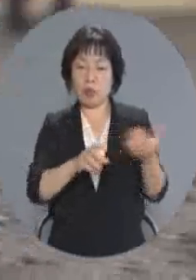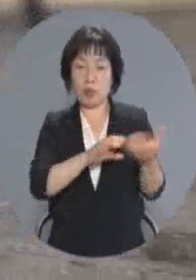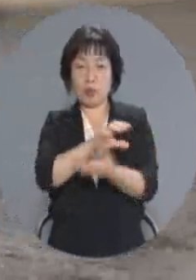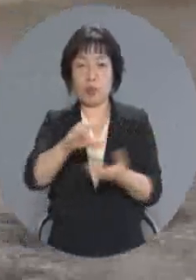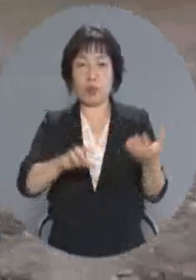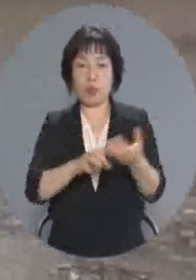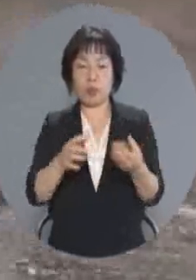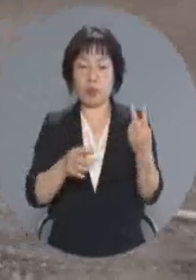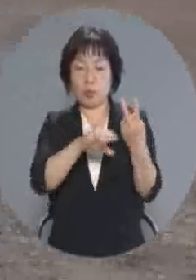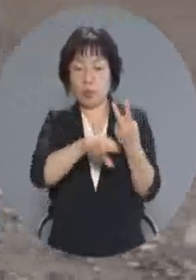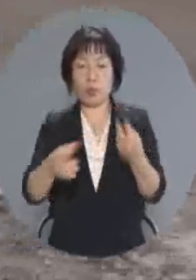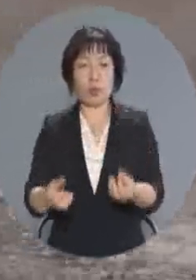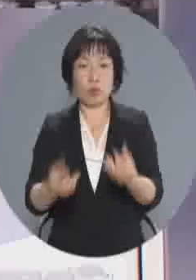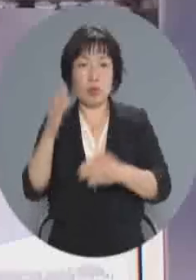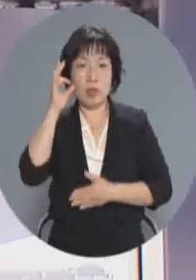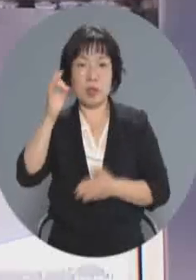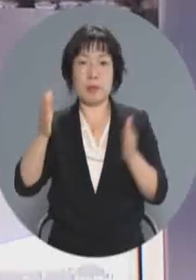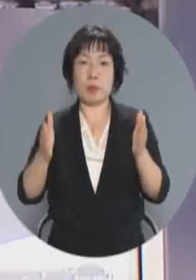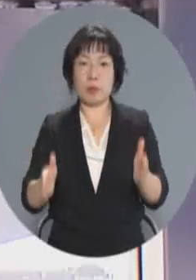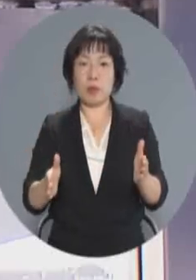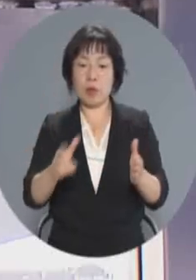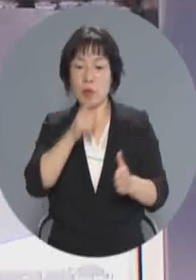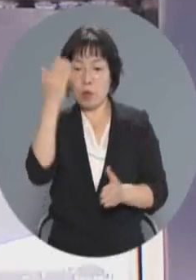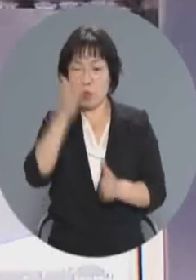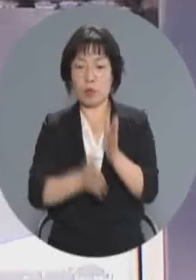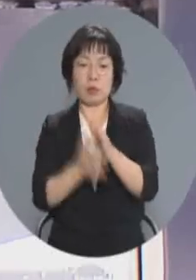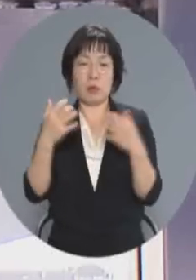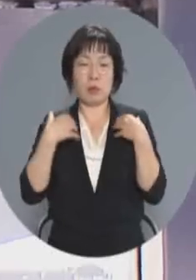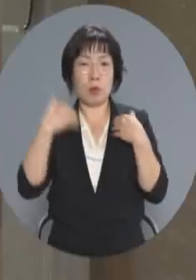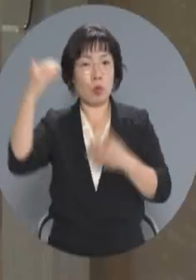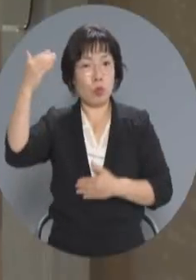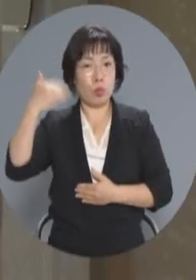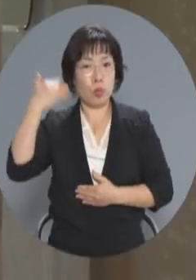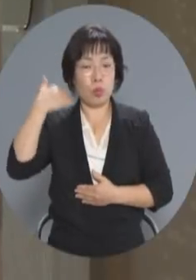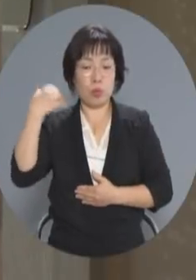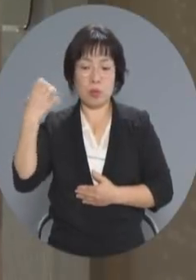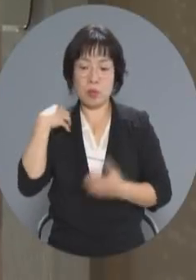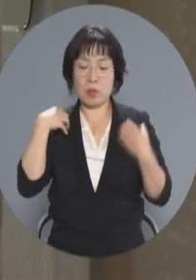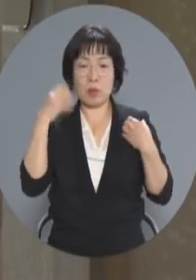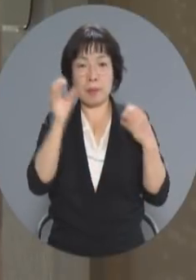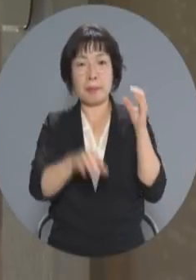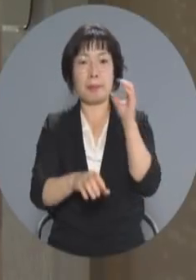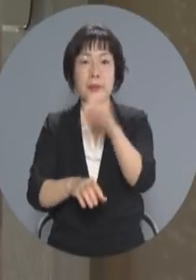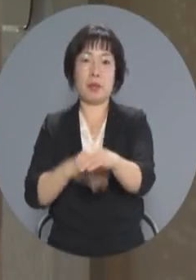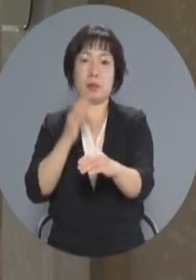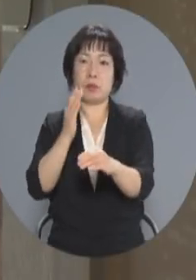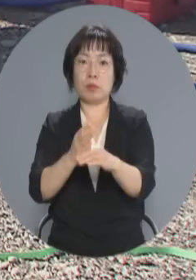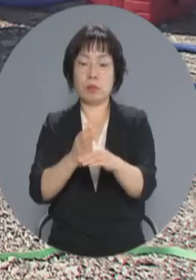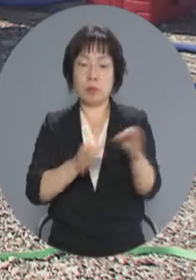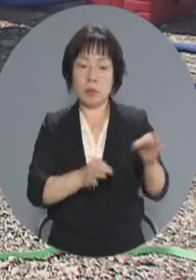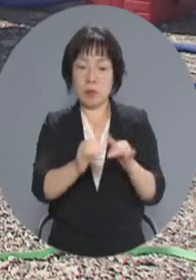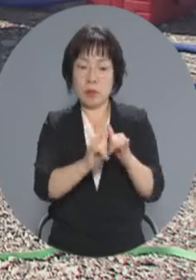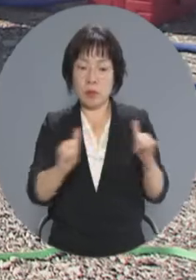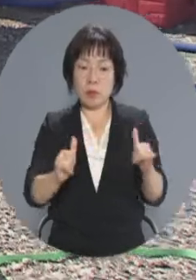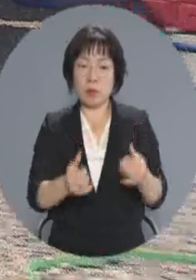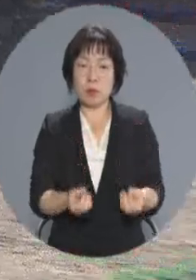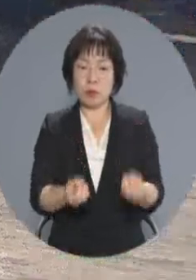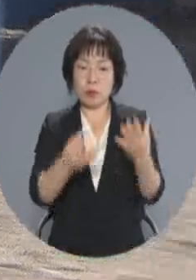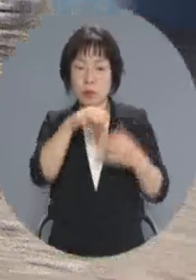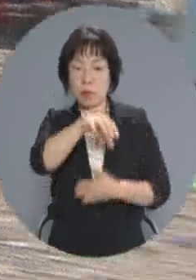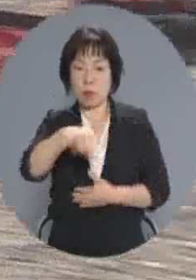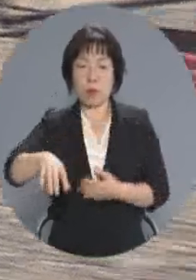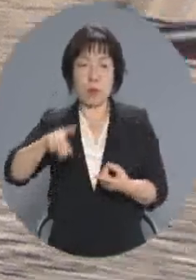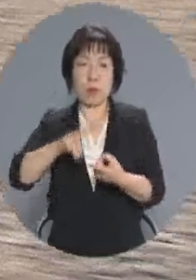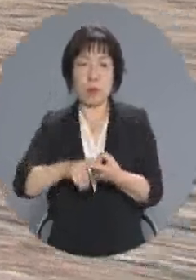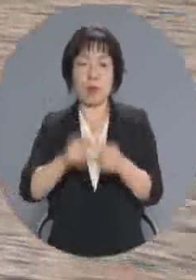난무한 두 축제가 무려 열흘간 열릴 동안 여수시는 몰랐다며 책임을 떠넘기고 있는 가운데 상인들은 축제 개최 측을